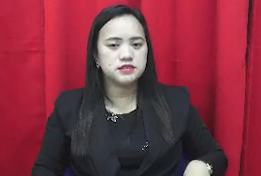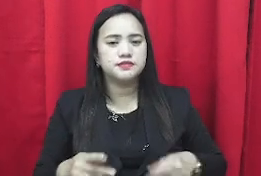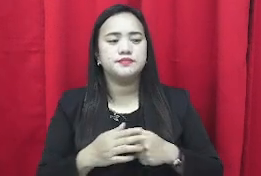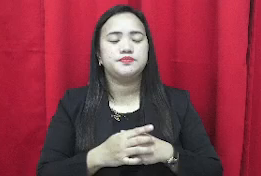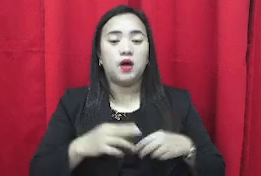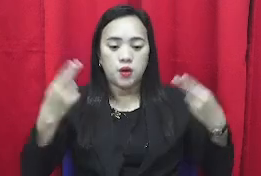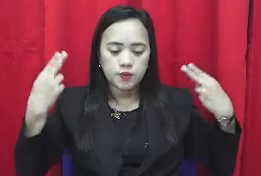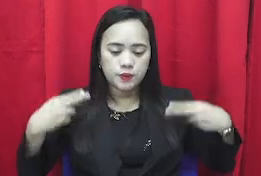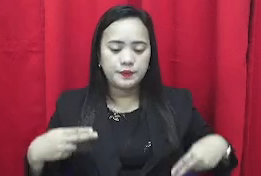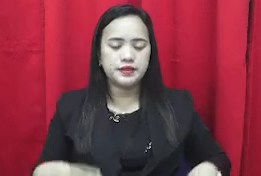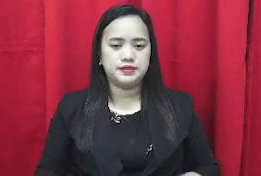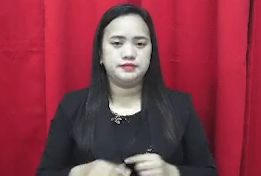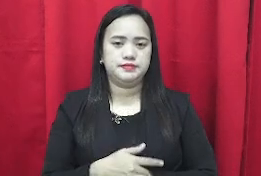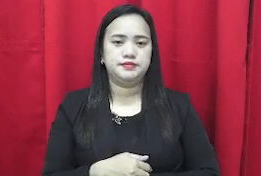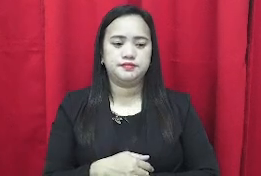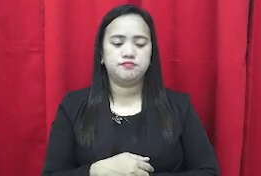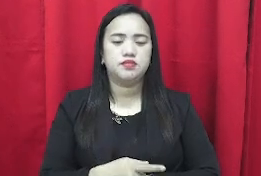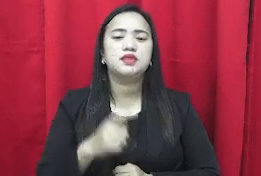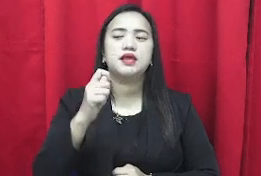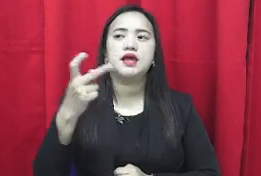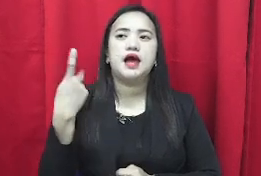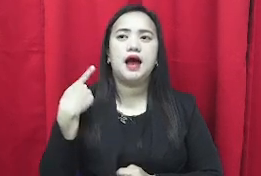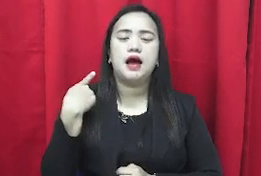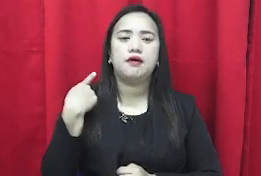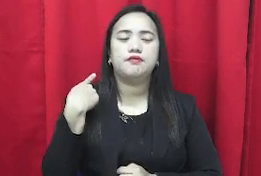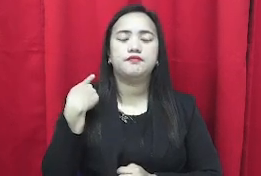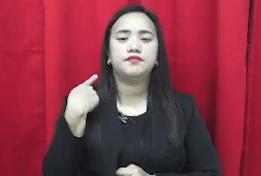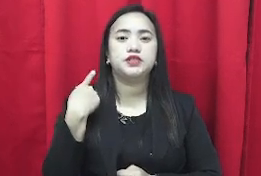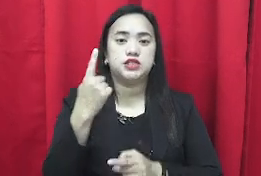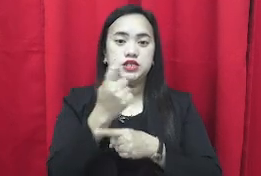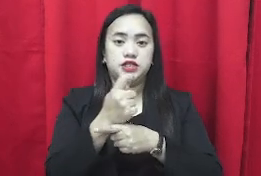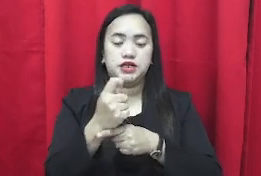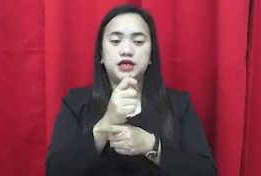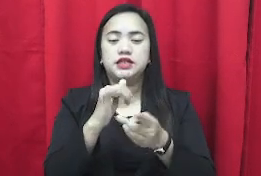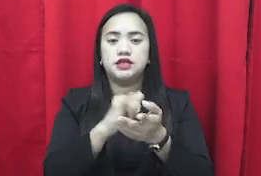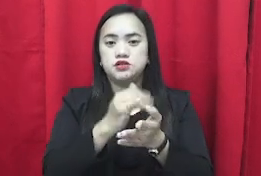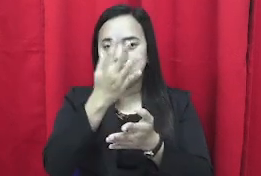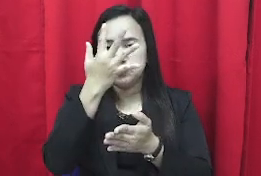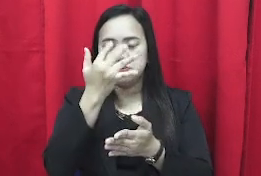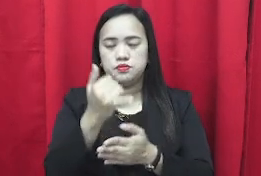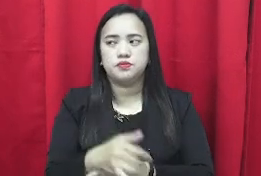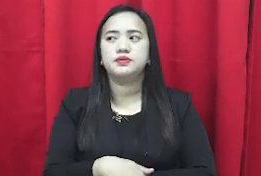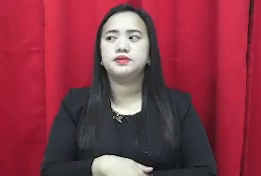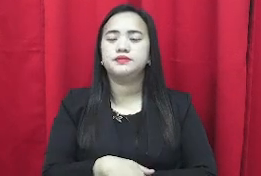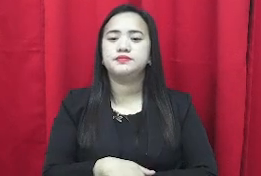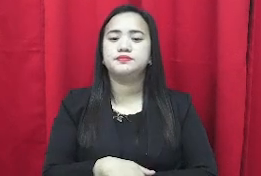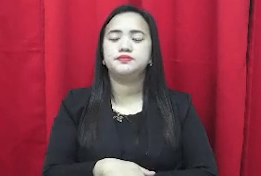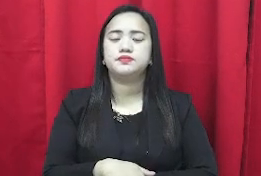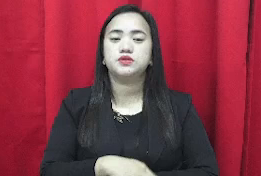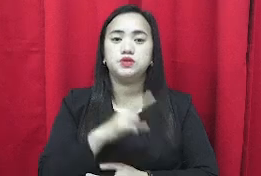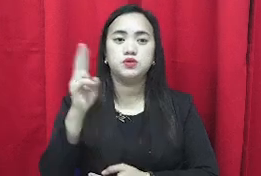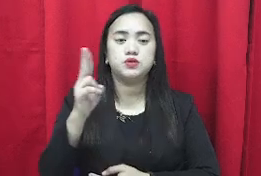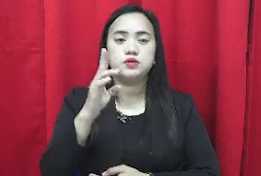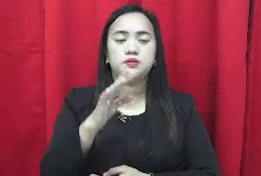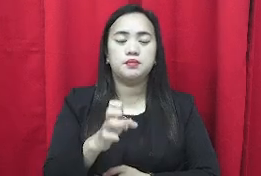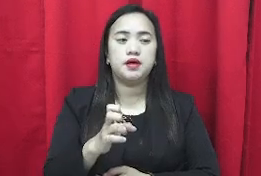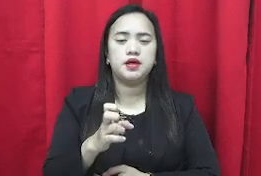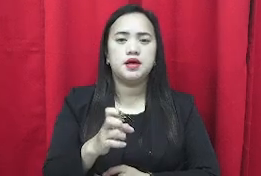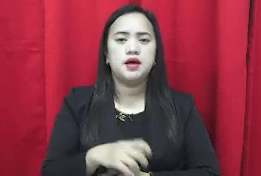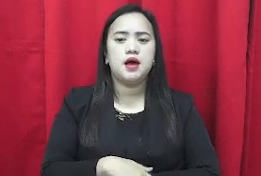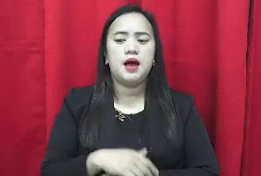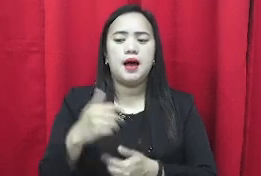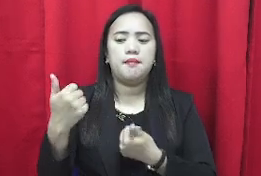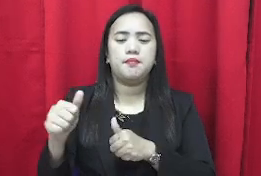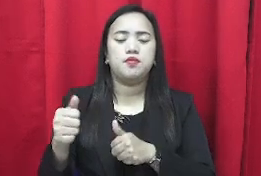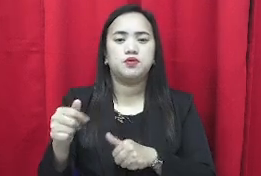speaking you they have the training Kaya nga yun yung ginamit ni Apostol Paul E am ang kagandahan lang